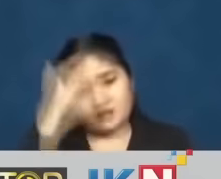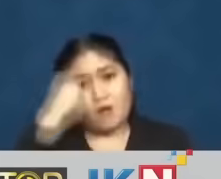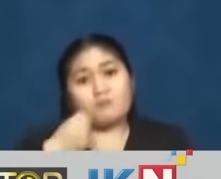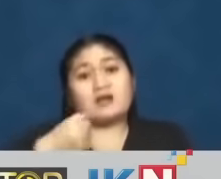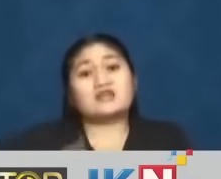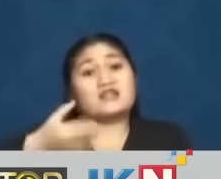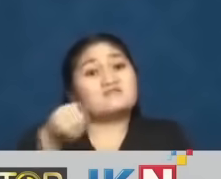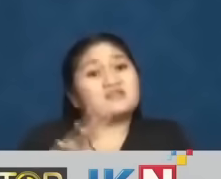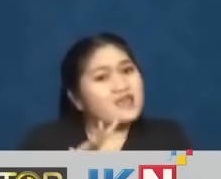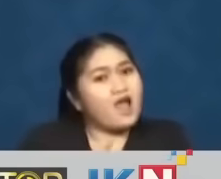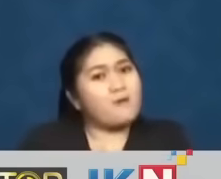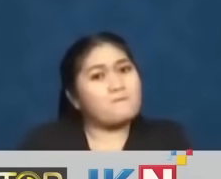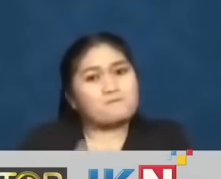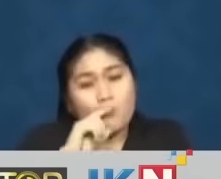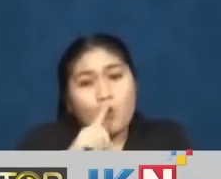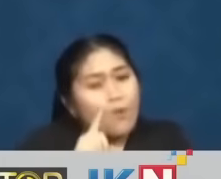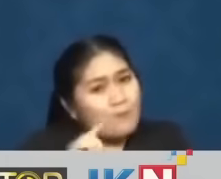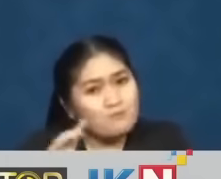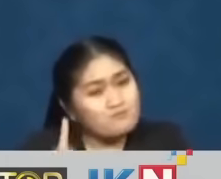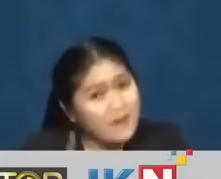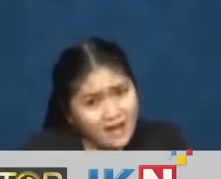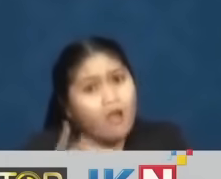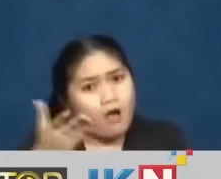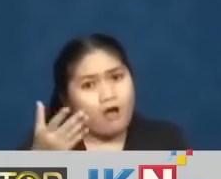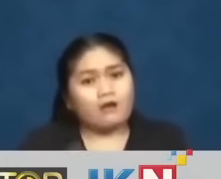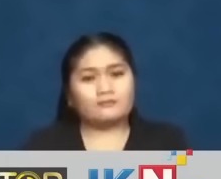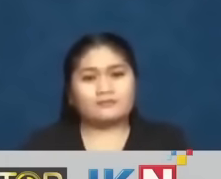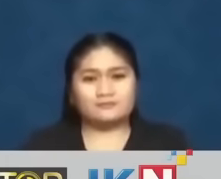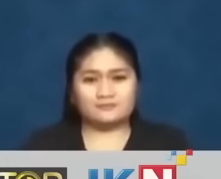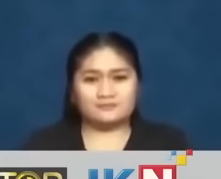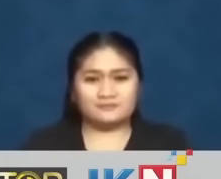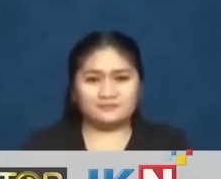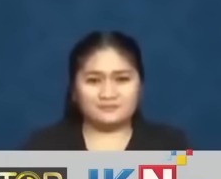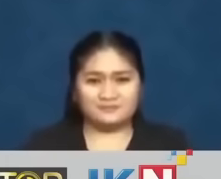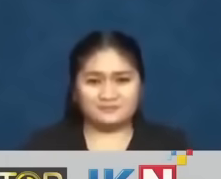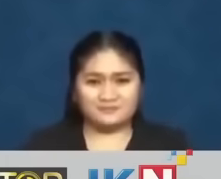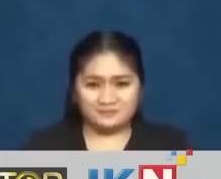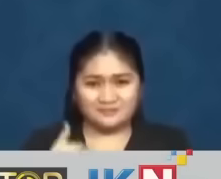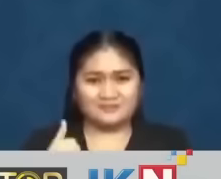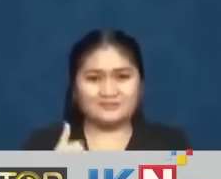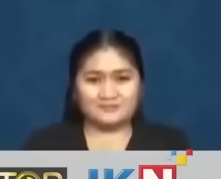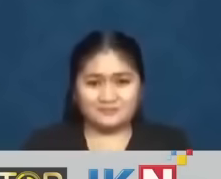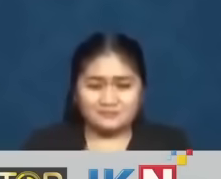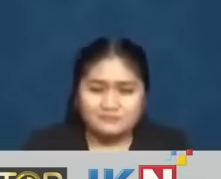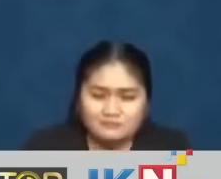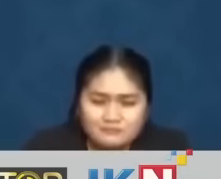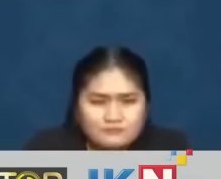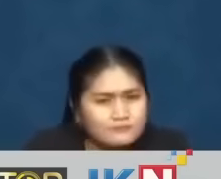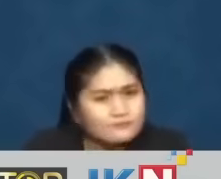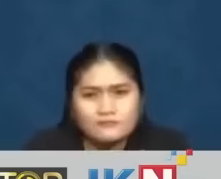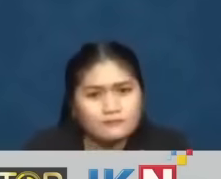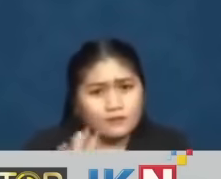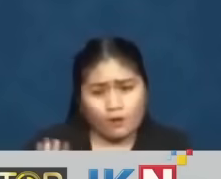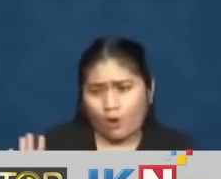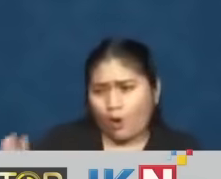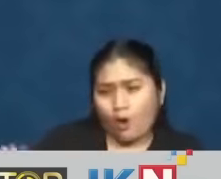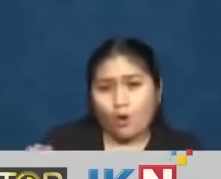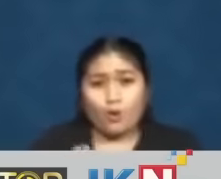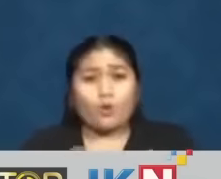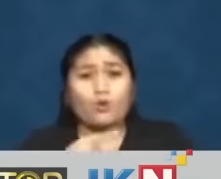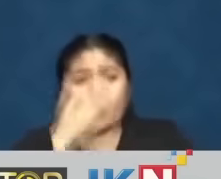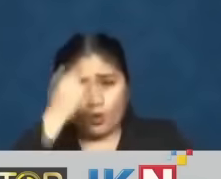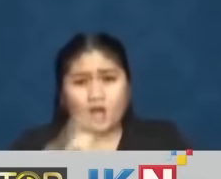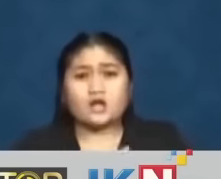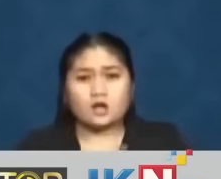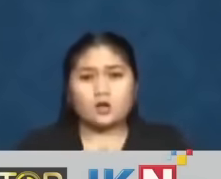แตะไม่ได้หรือไงฮะเดี๋ยวผมจะเอาข้าวผัดกับโอเลี้ยงไปฝากครับ ครับท่านประธานครับผมยังประท้วงอยู่นะครับท่านวิโรจน์ จ๋าช่วยรักษากับพูด